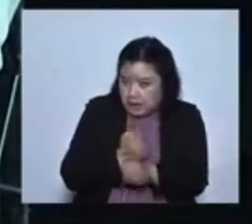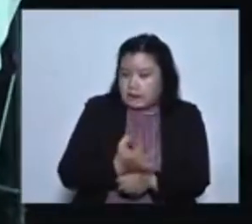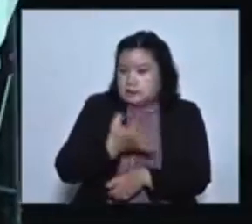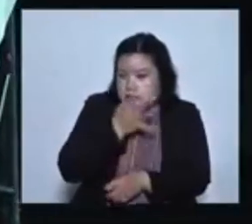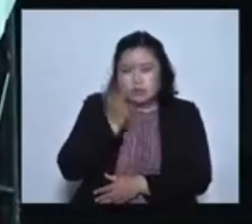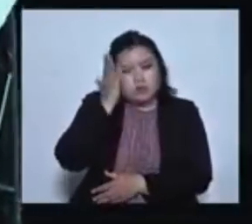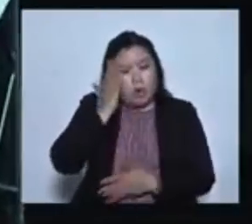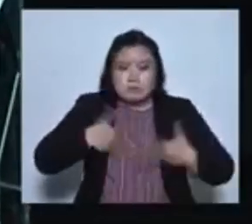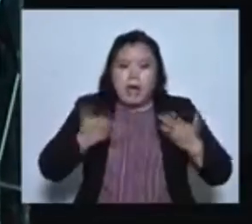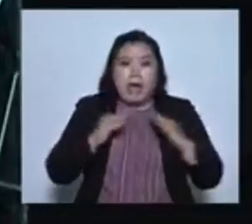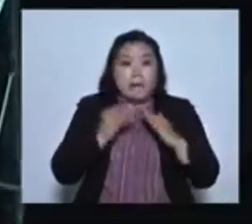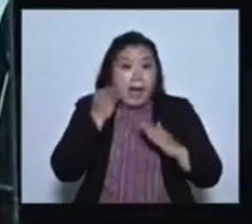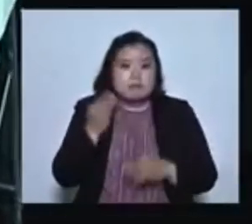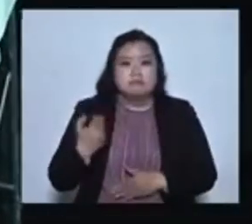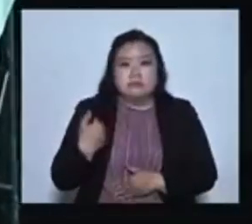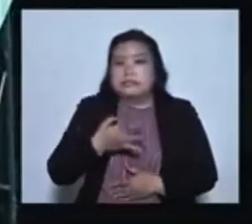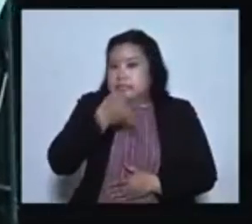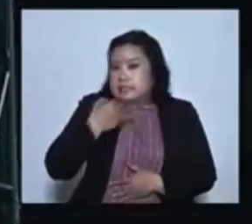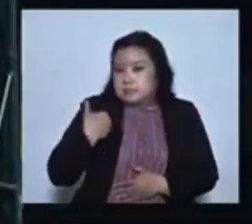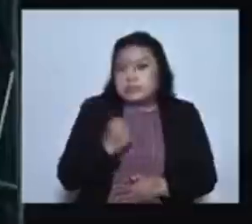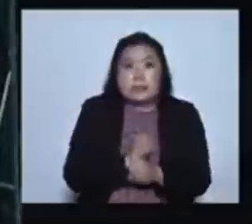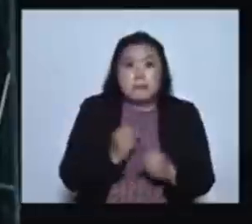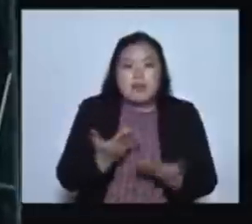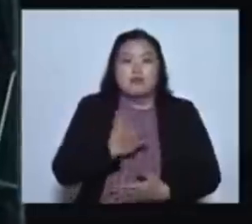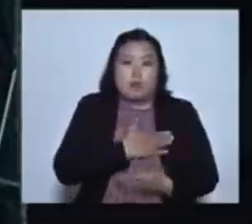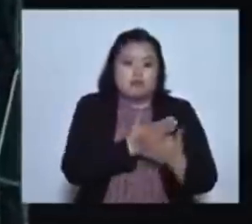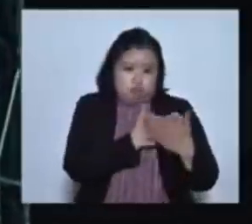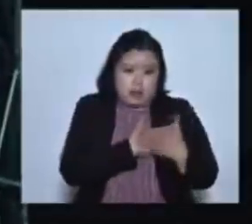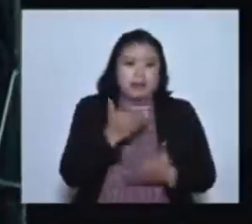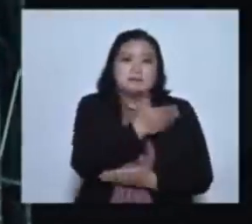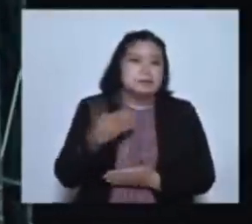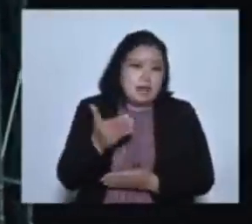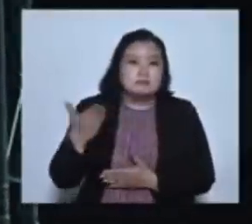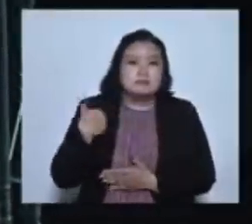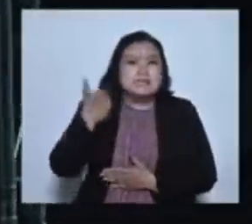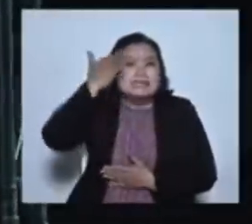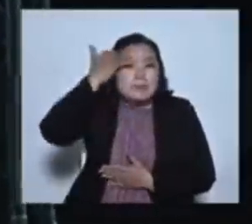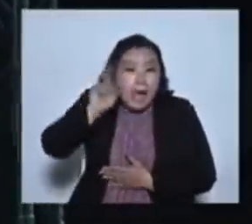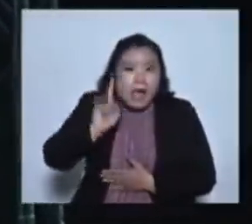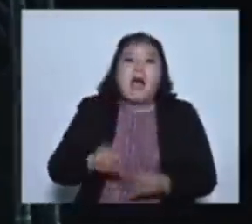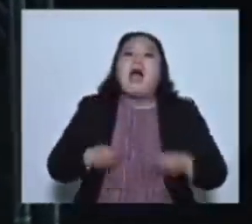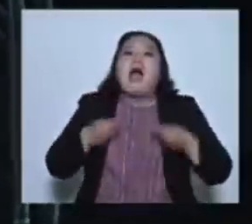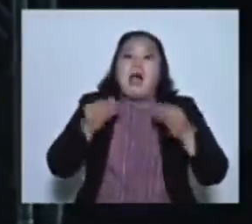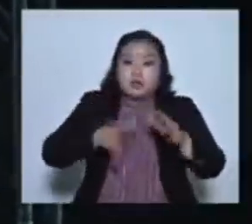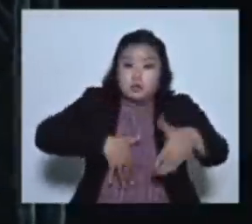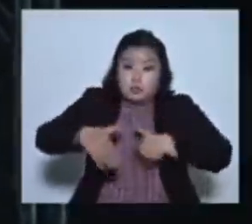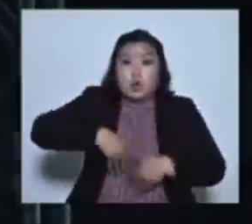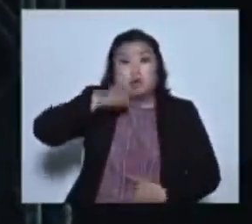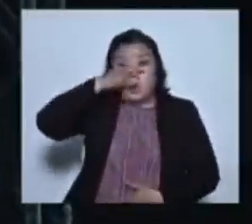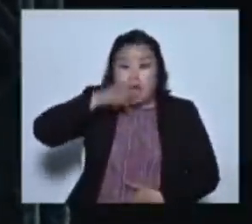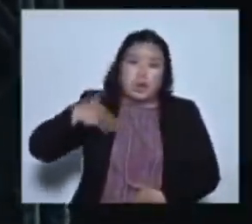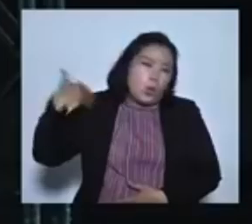อนให้ผมมีอาชีพผมต้องรักษาแผ่นดินผืนนี้ไว้ให้กับลูกหลานของเราในอนาคตใช่